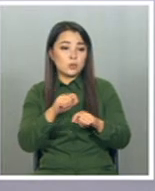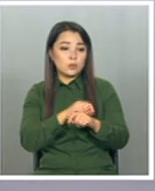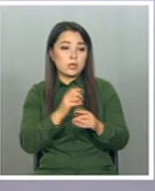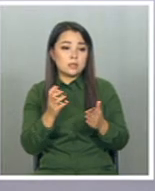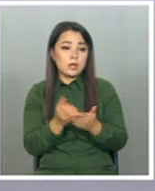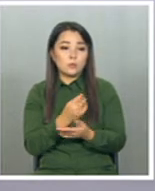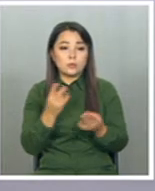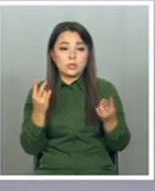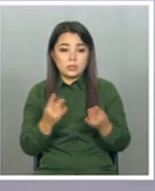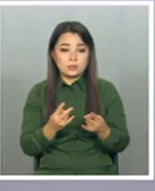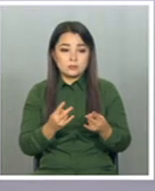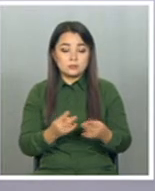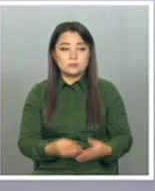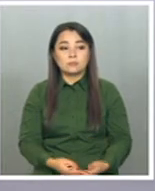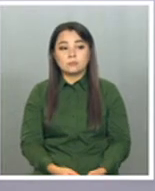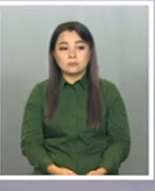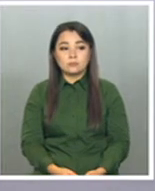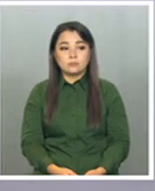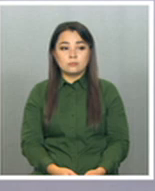керек.